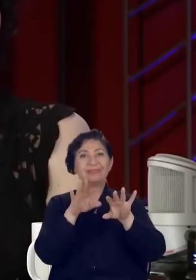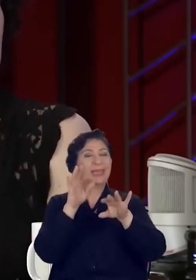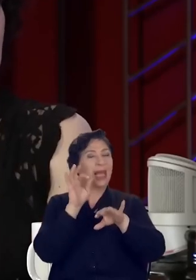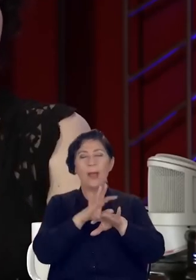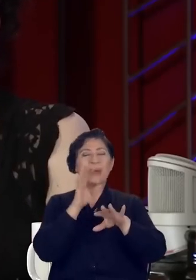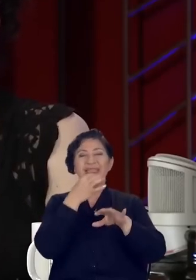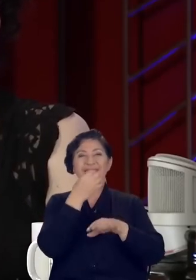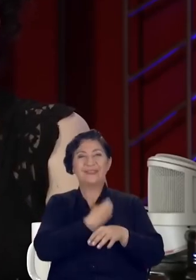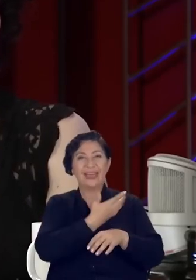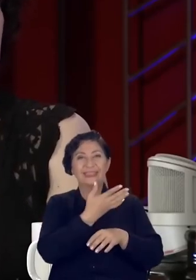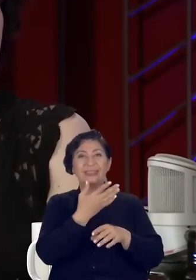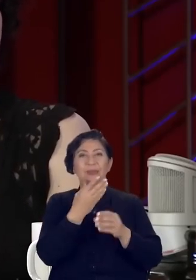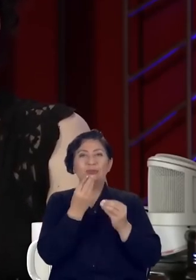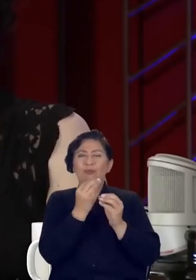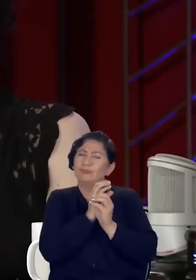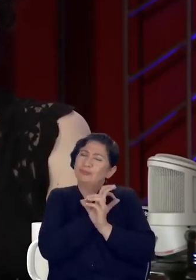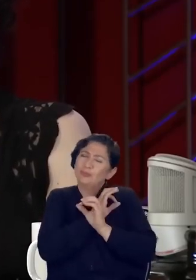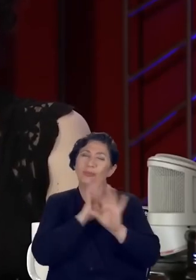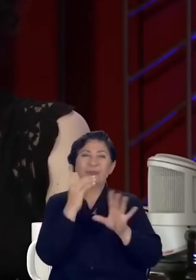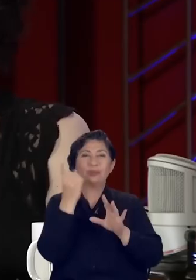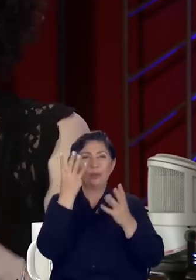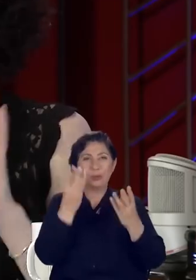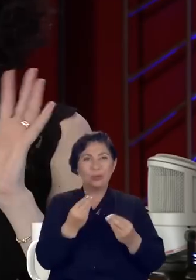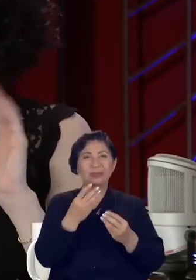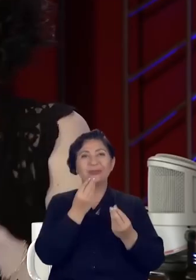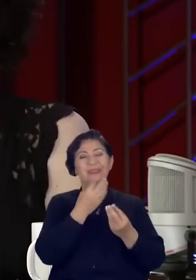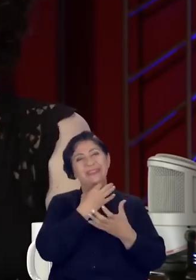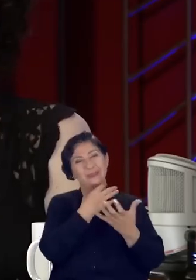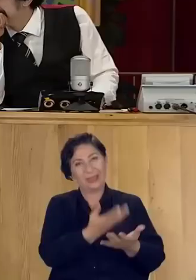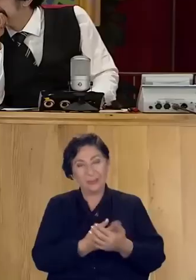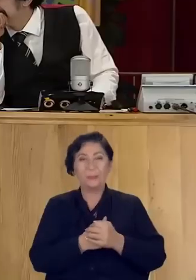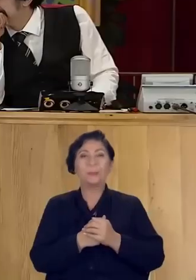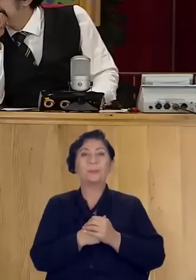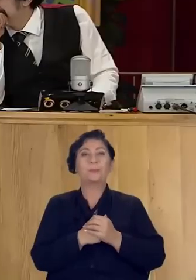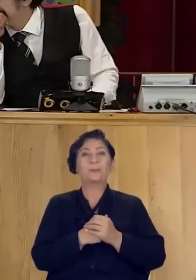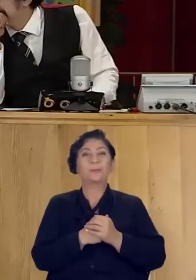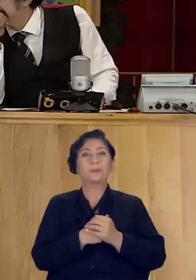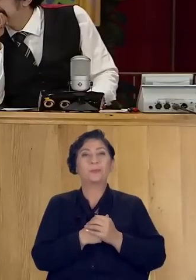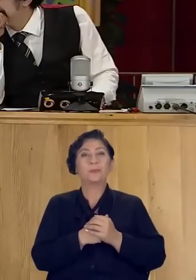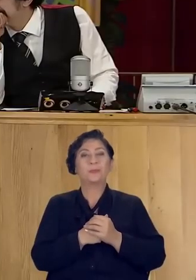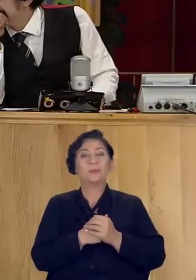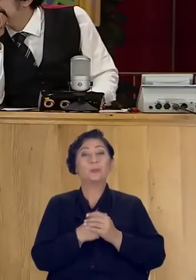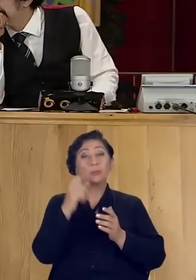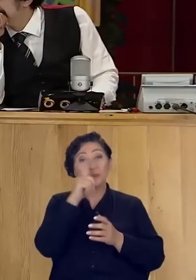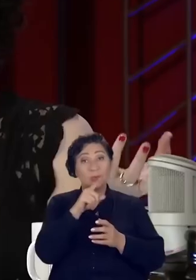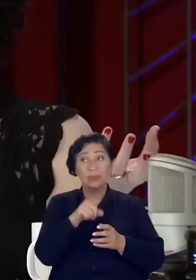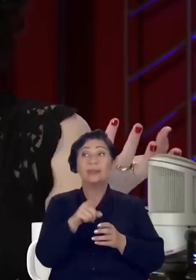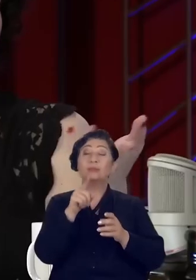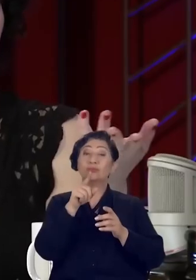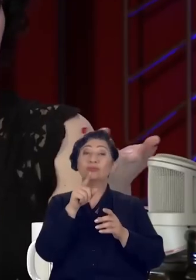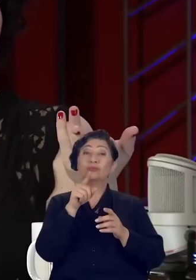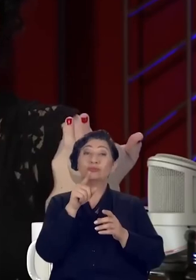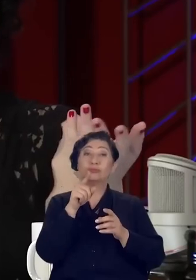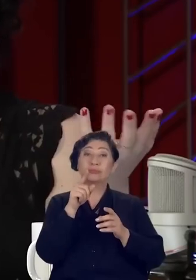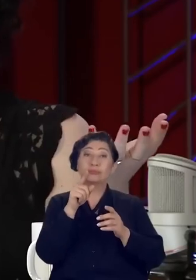anında kullanmamıza izin verdi. Çok büyük bir incelikle. Ona da teşekkür ediyorum buradan, eğer izliyorsa. Dolayısıyla bu şarkı